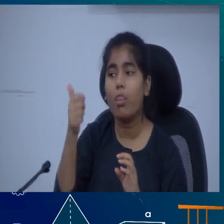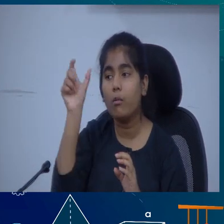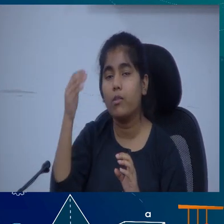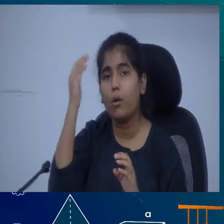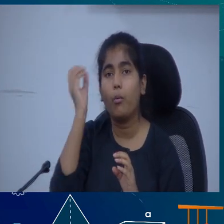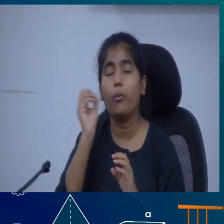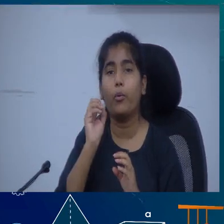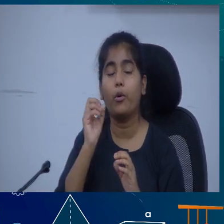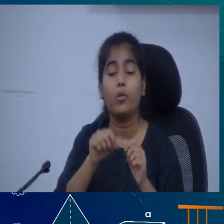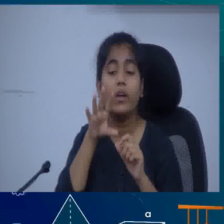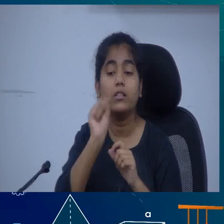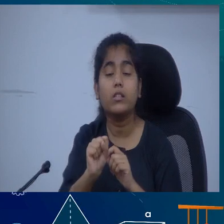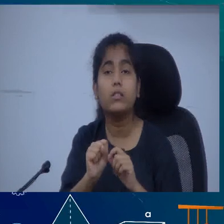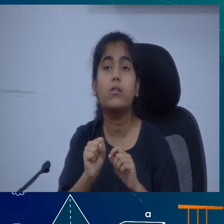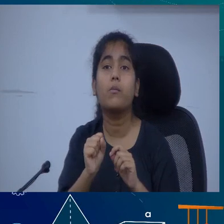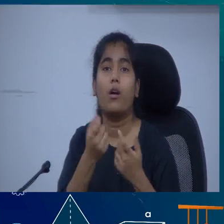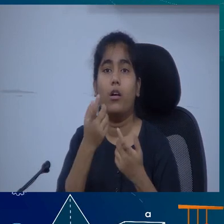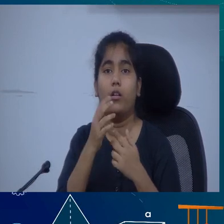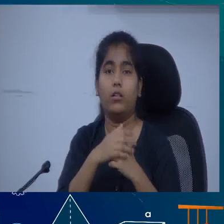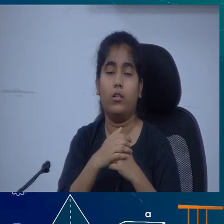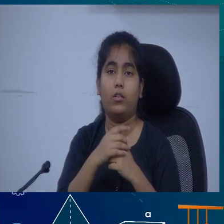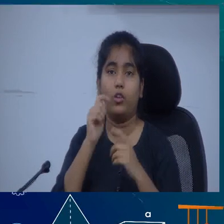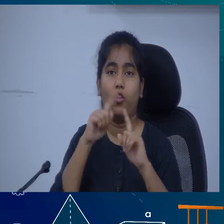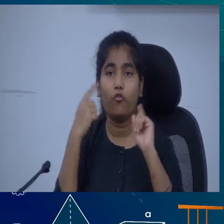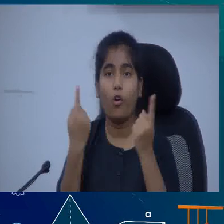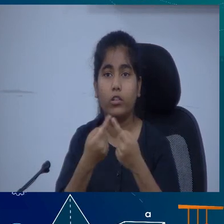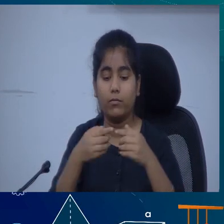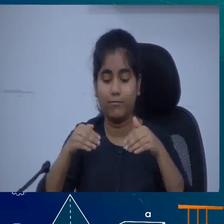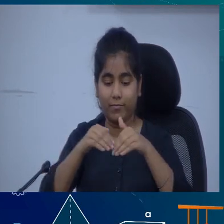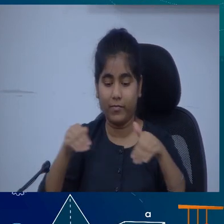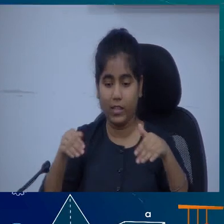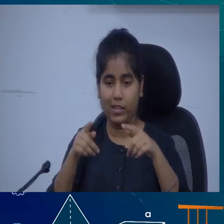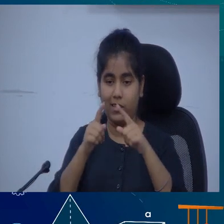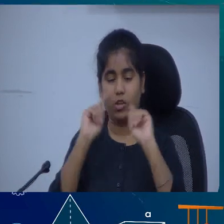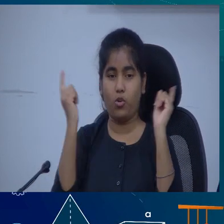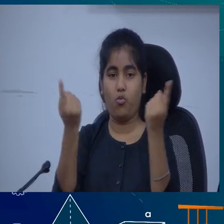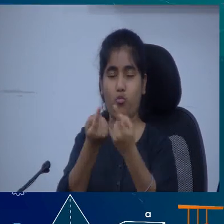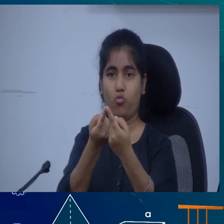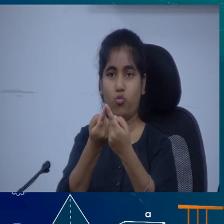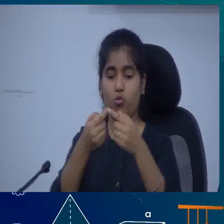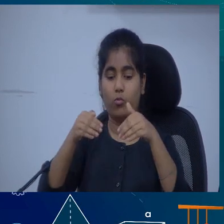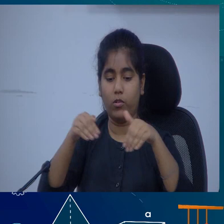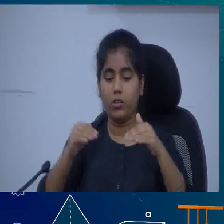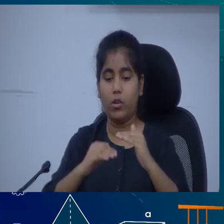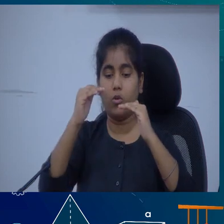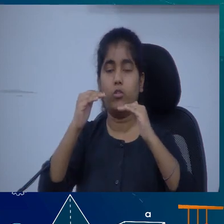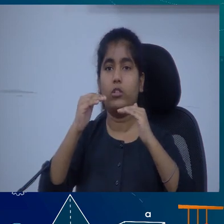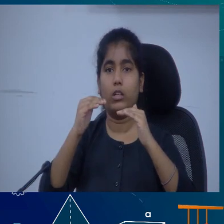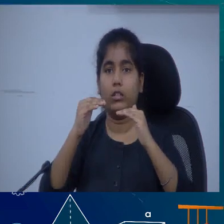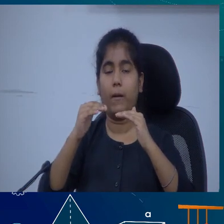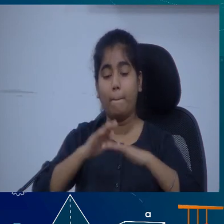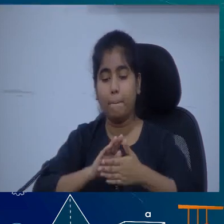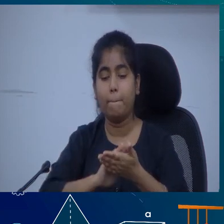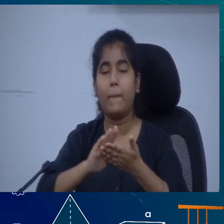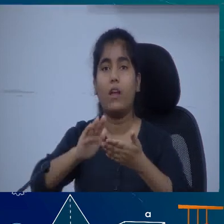अकेले होंगे. अगर आप गिर भी गए तो किसी को मालूम नहीं चलेगा. इसीलिए जो एक सुगम्य वॉशरूम होता है, पहली चीज़, उस सुगम्य वॉशरूम में चौखट नहीं